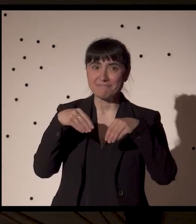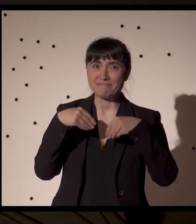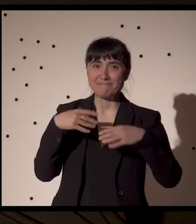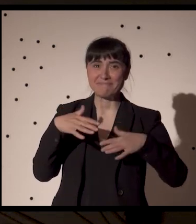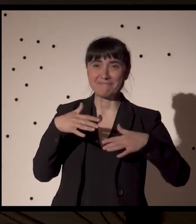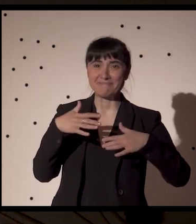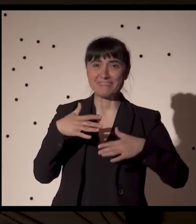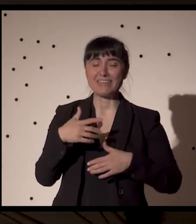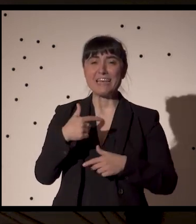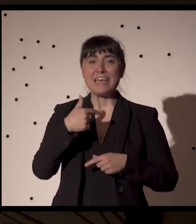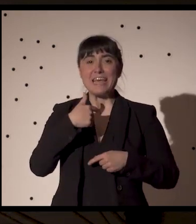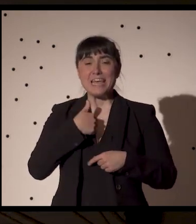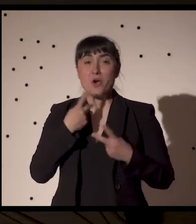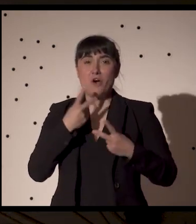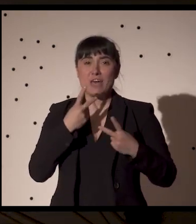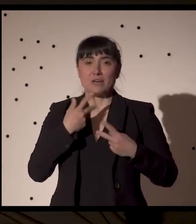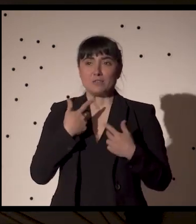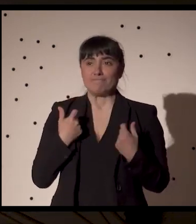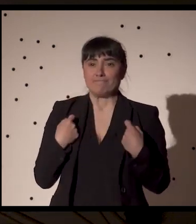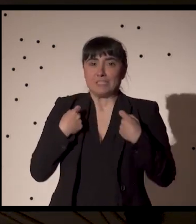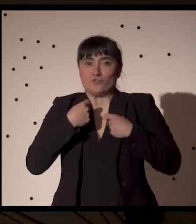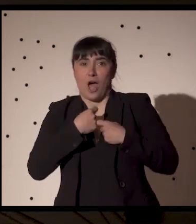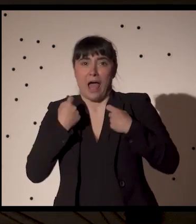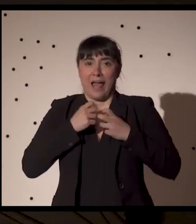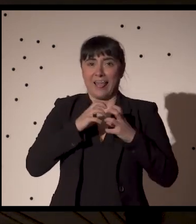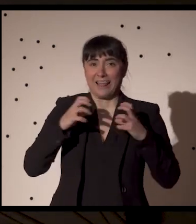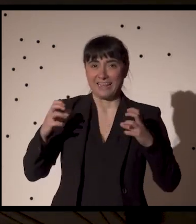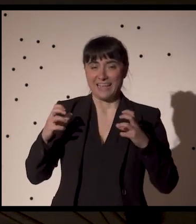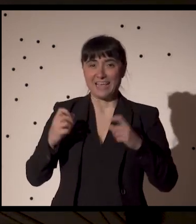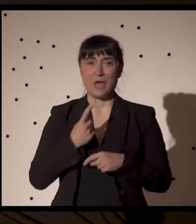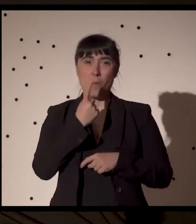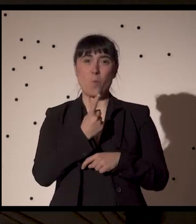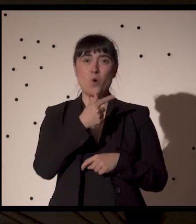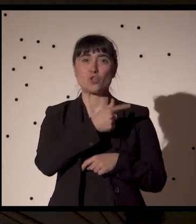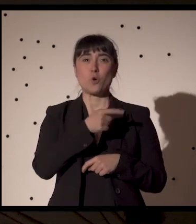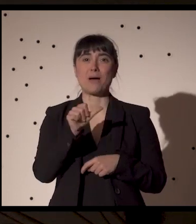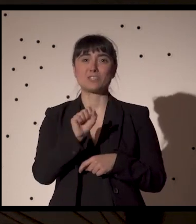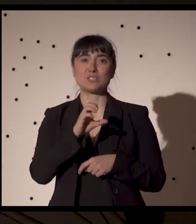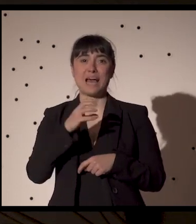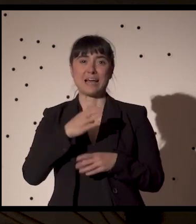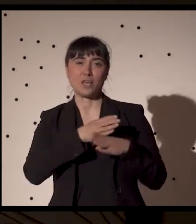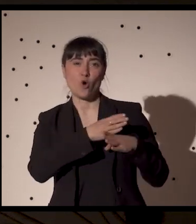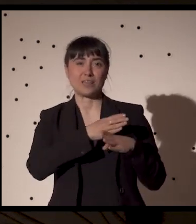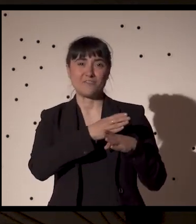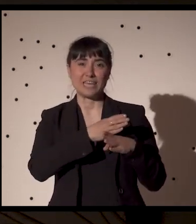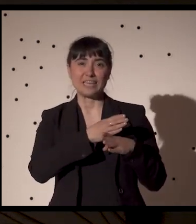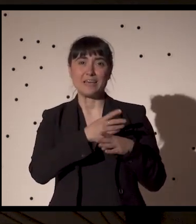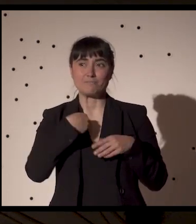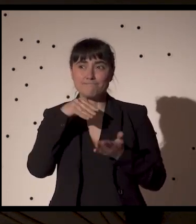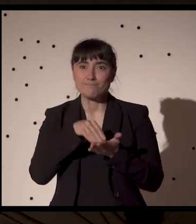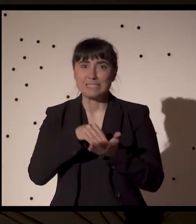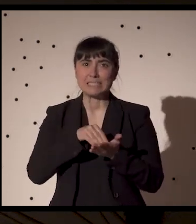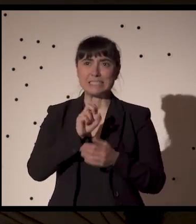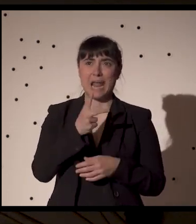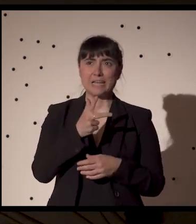con vari cappelli uno dei quali condiviso con il mio amico Tommaso sacchi ho partecipato 13 o 14 volte quindi